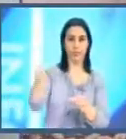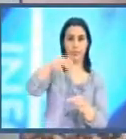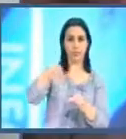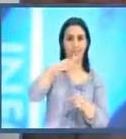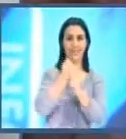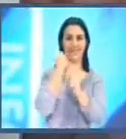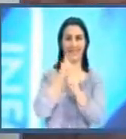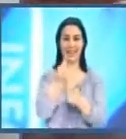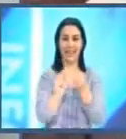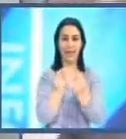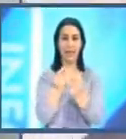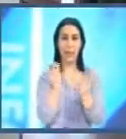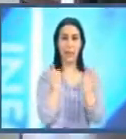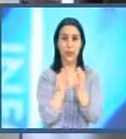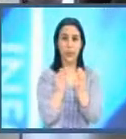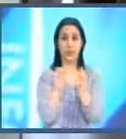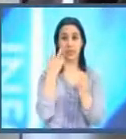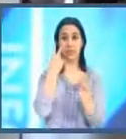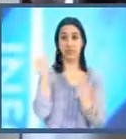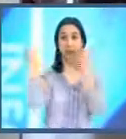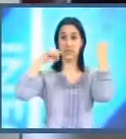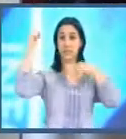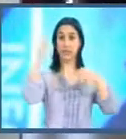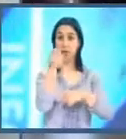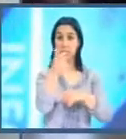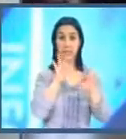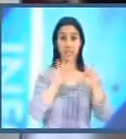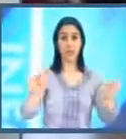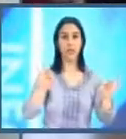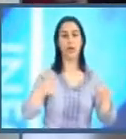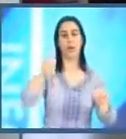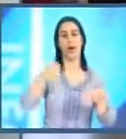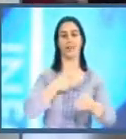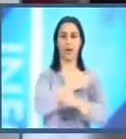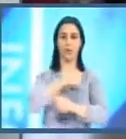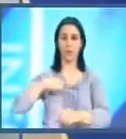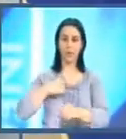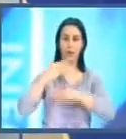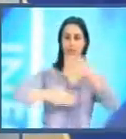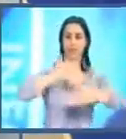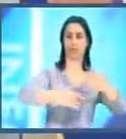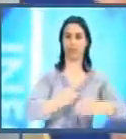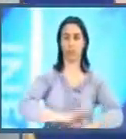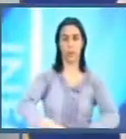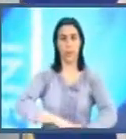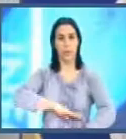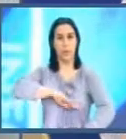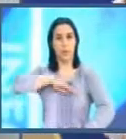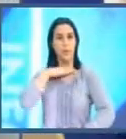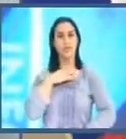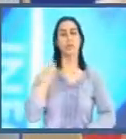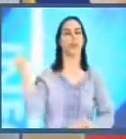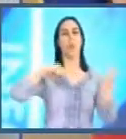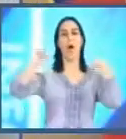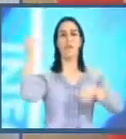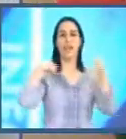petits. Activitats tan senzilles com aquesta són un pas més perquè el nen guanyi autonomia ja que està en ample creixement. Guanyar mobilitat és una altra